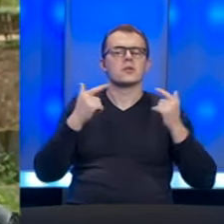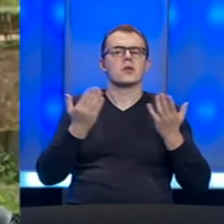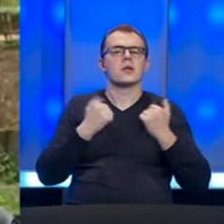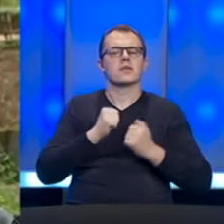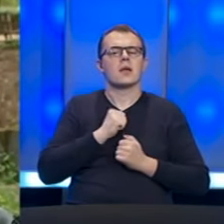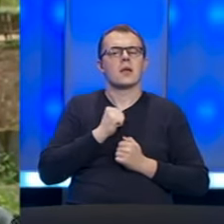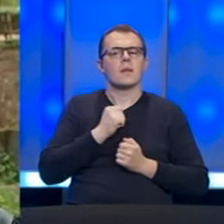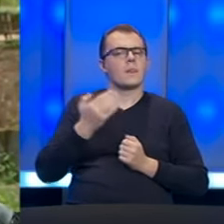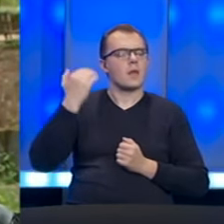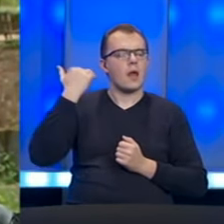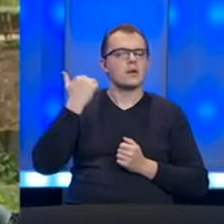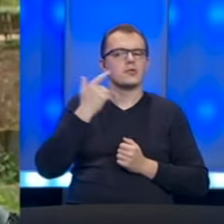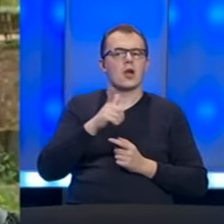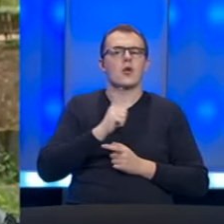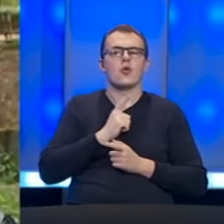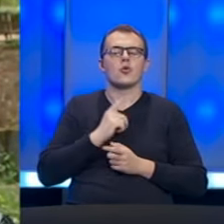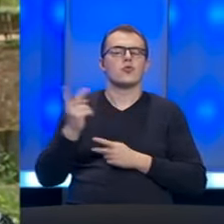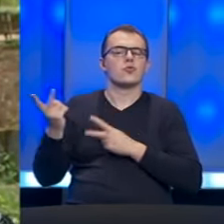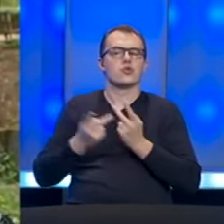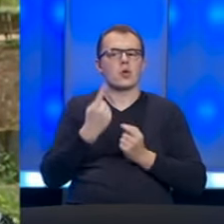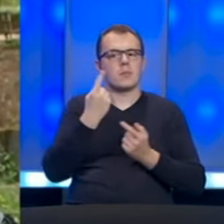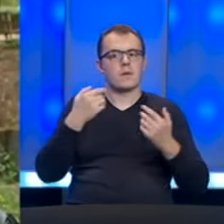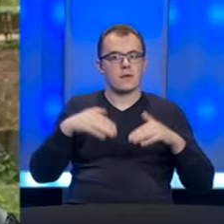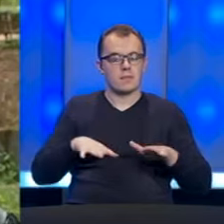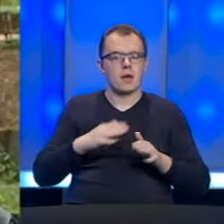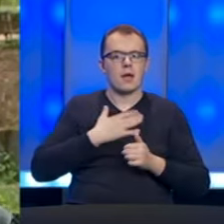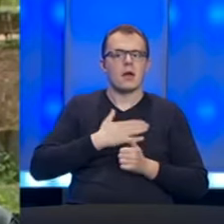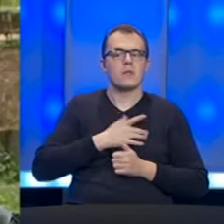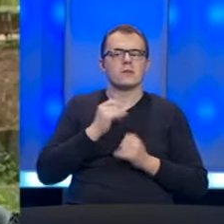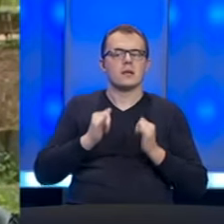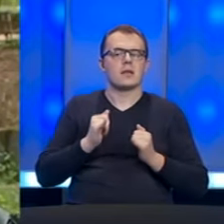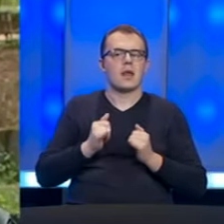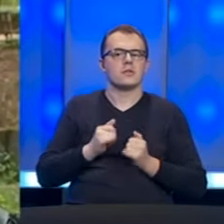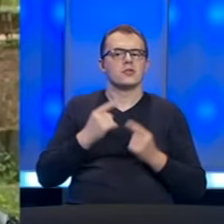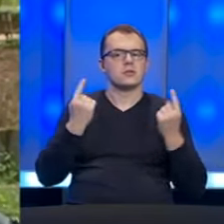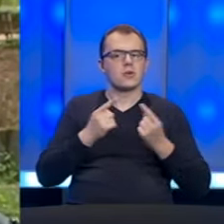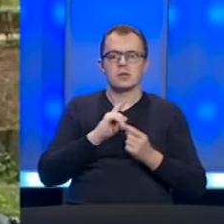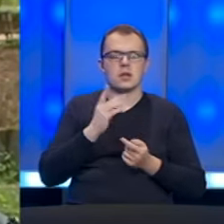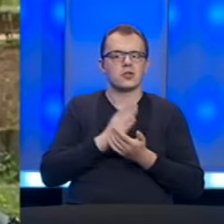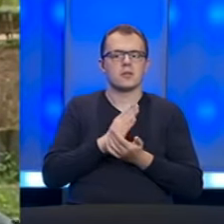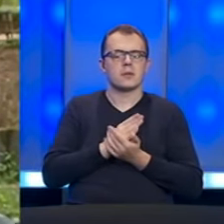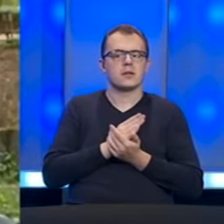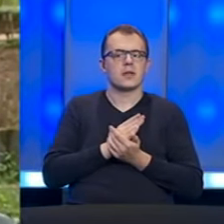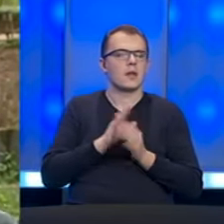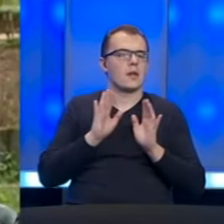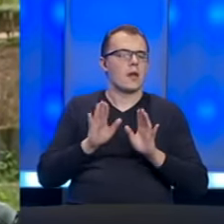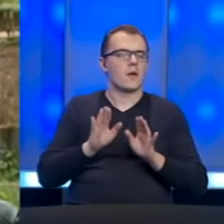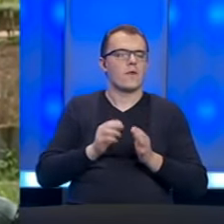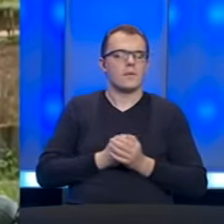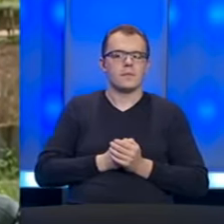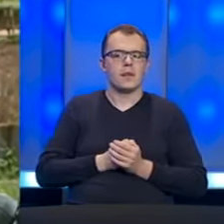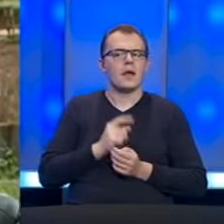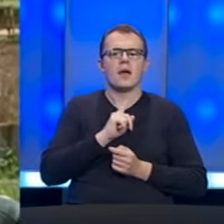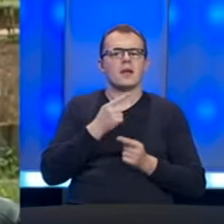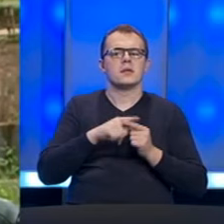inače tradicionalno dočekuje 1. maj. Nadamo se da danas situacija neće biti takva, ne